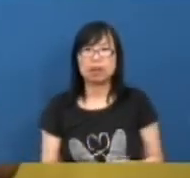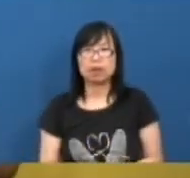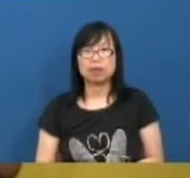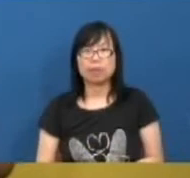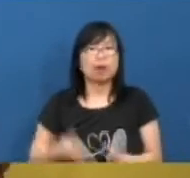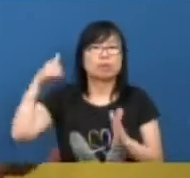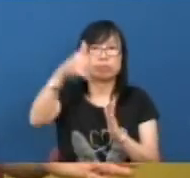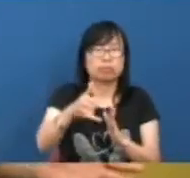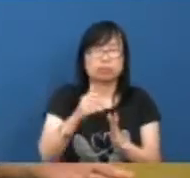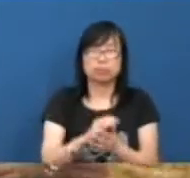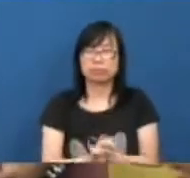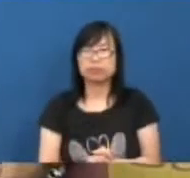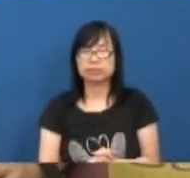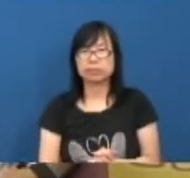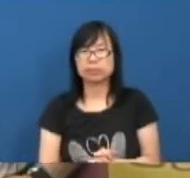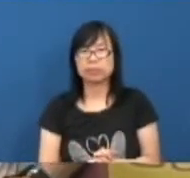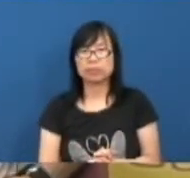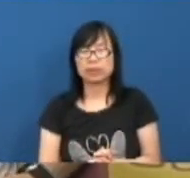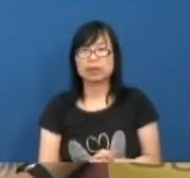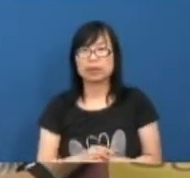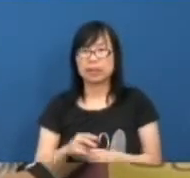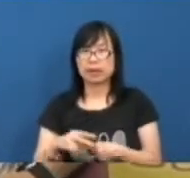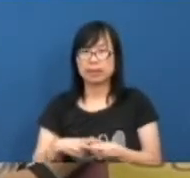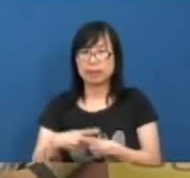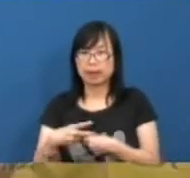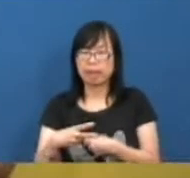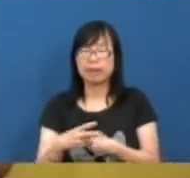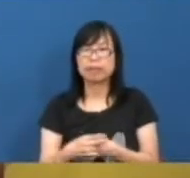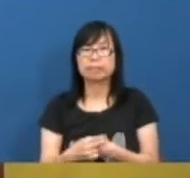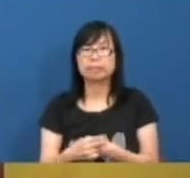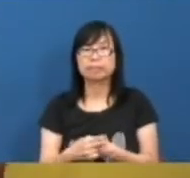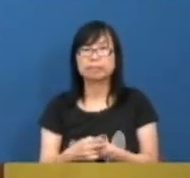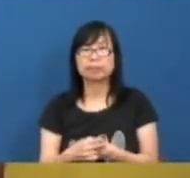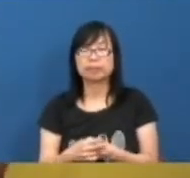咁成打死曬成 個， 係啦，呢個其一啦。咁第二咧就係